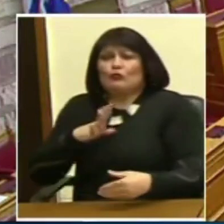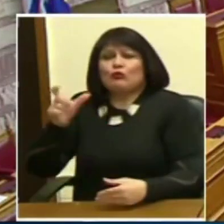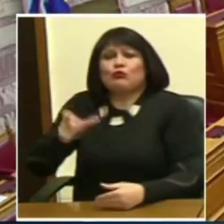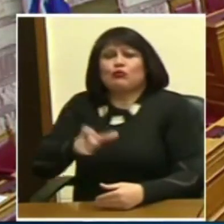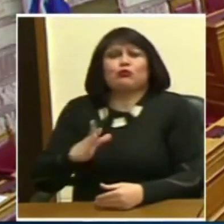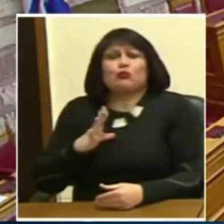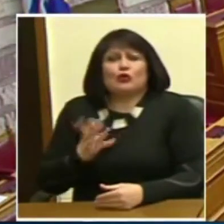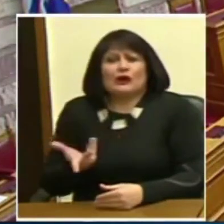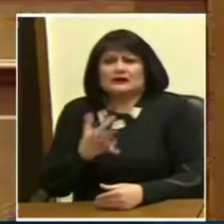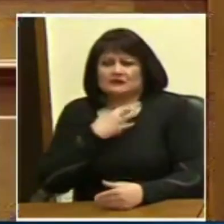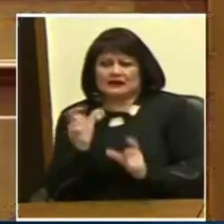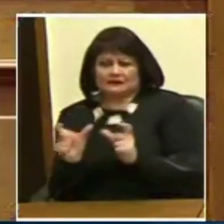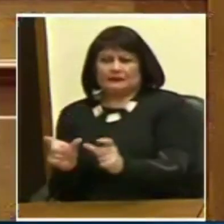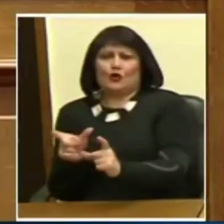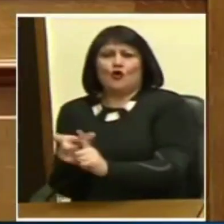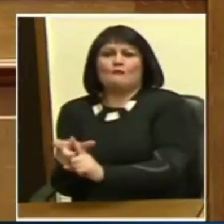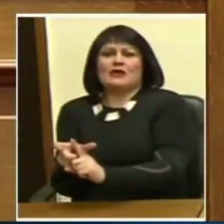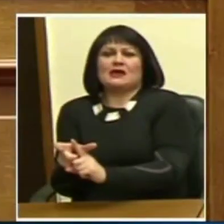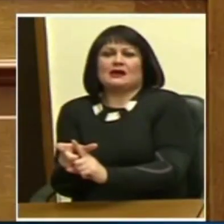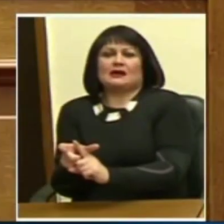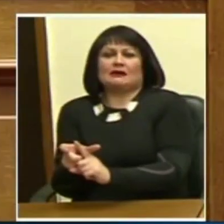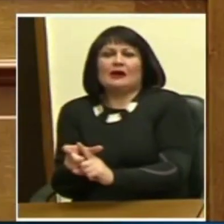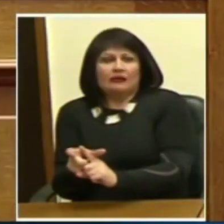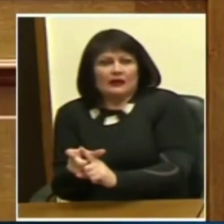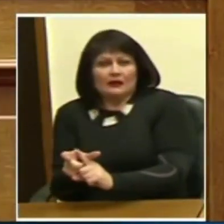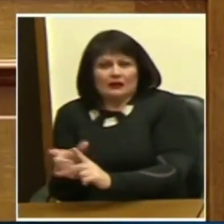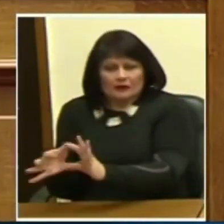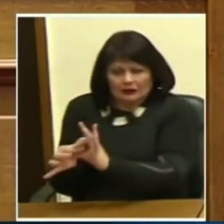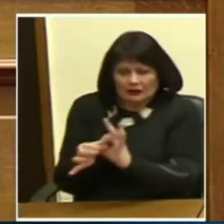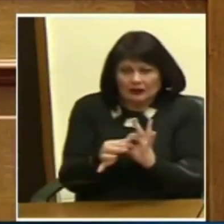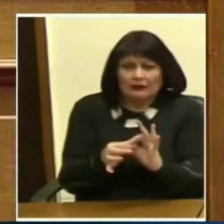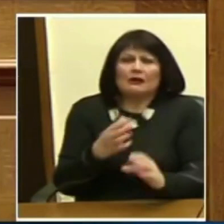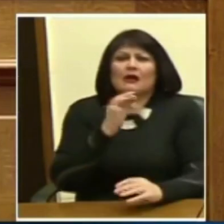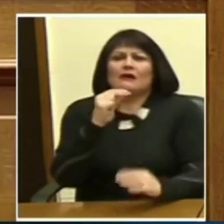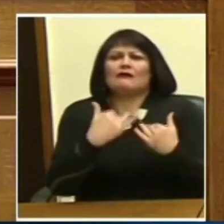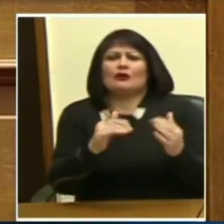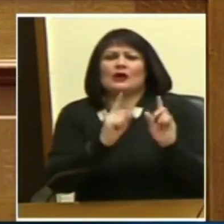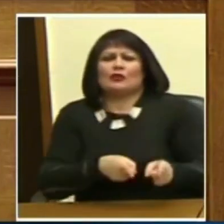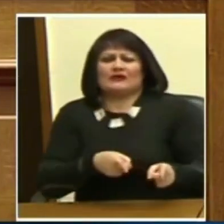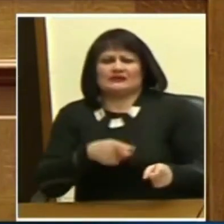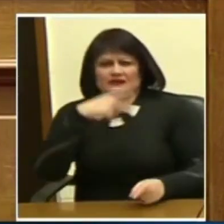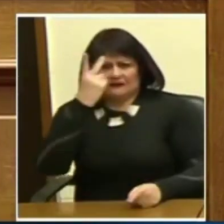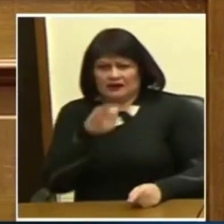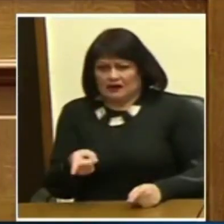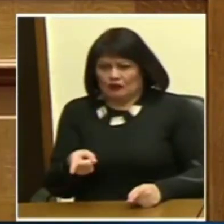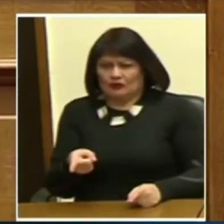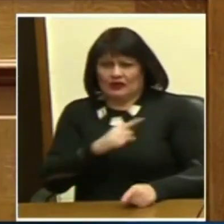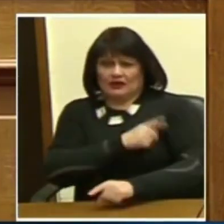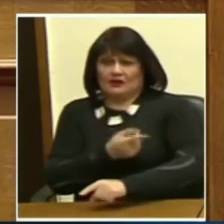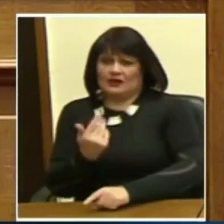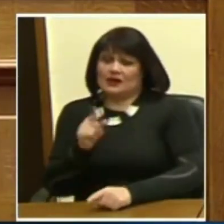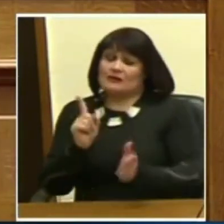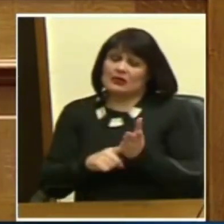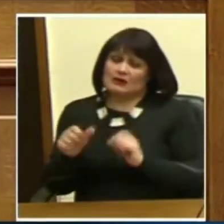είναι δέσμοι της Βουλής. Δεν τους δίνεται στην πραγματικότητα καμία απολύτως δύναμη. Πρέπει να το αλλάξετε αυτό, αν